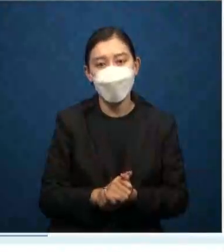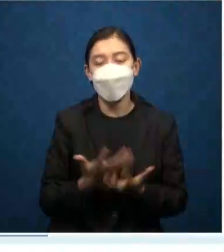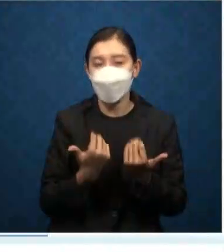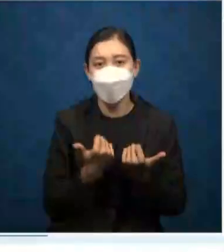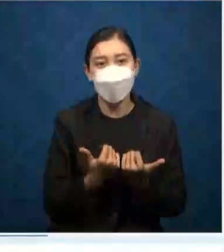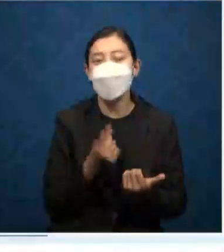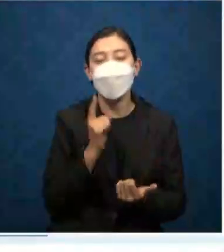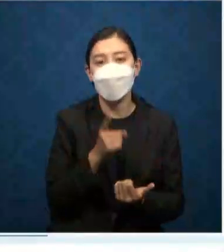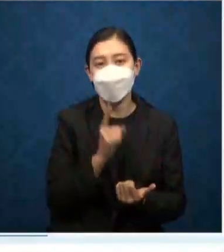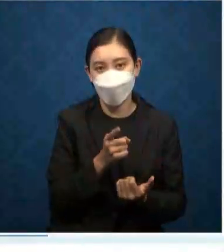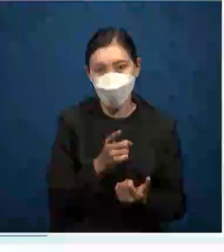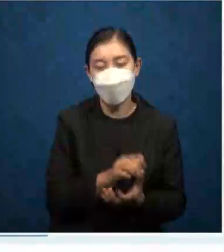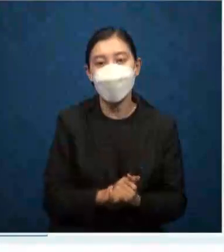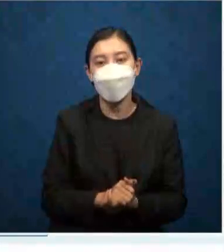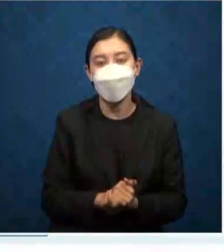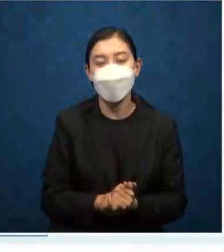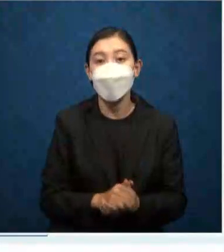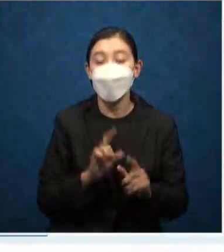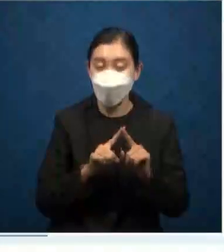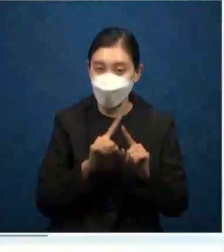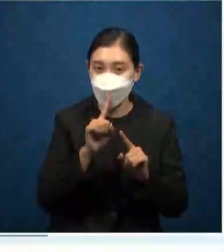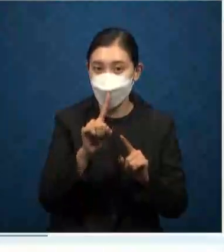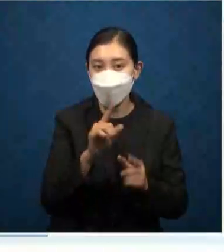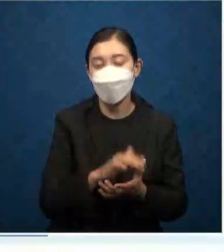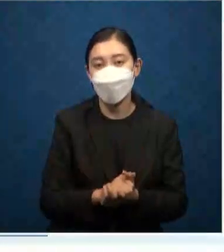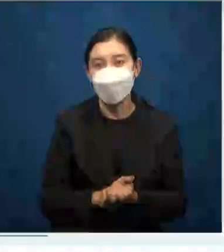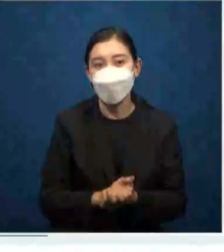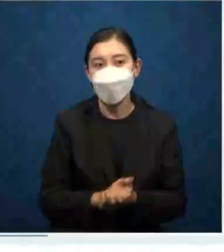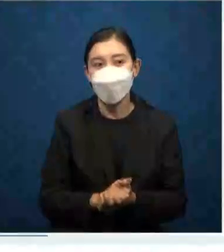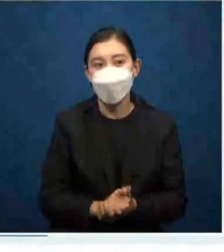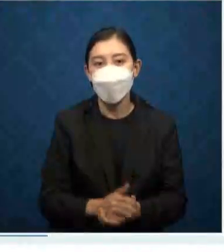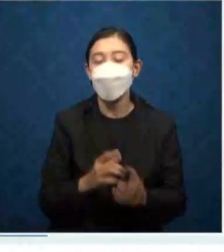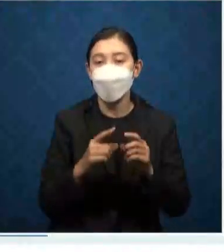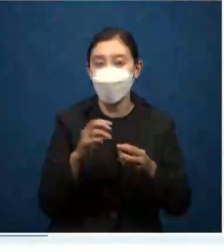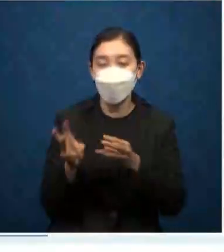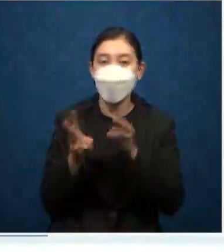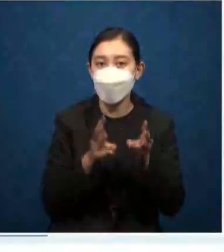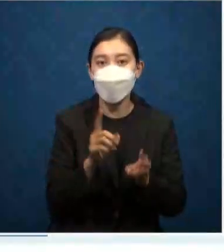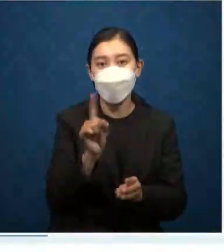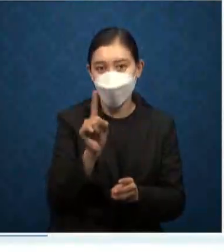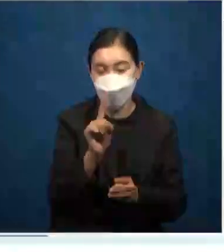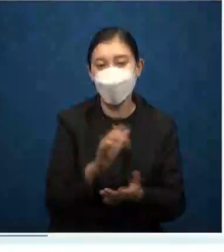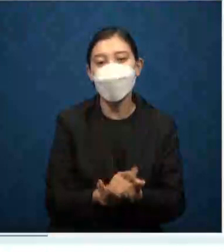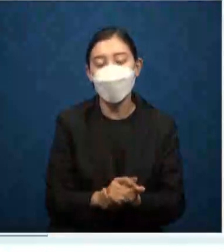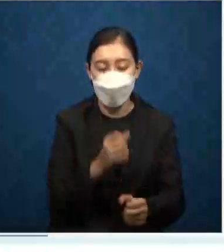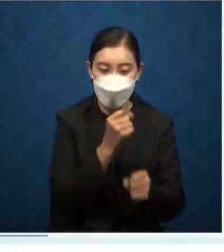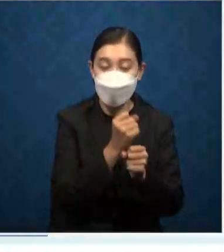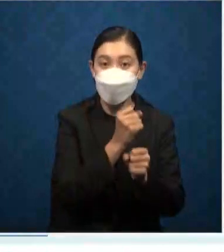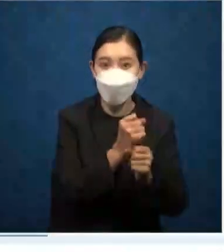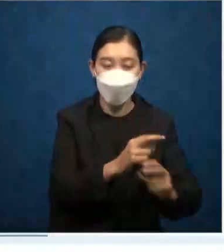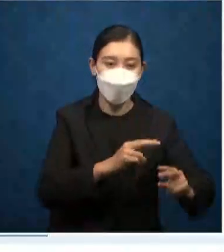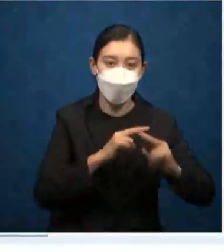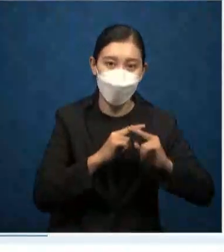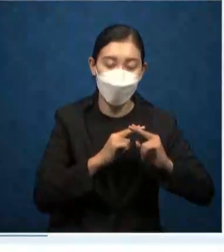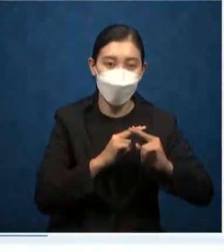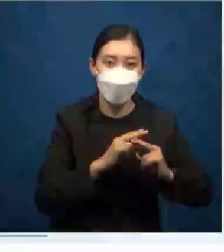ทำ3เรื่องเรื่องที่1คือต้องเลิกทำงานที่ไม่ควรทำหรือจำเป็นน้อยนะครับเลือกทำงานเฉพ